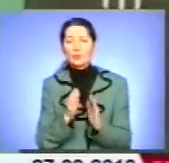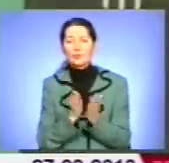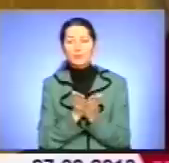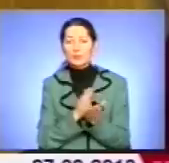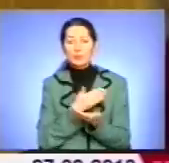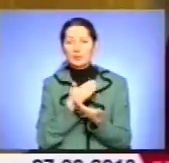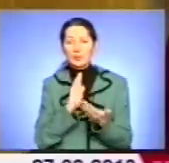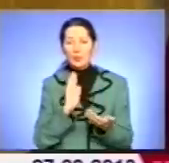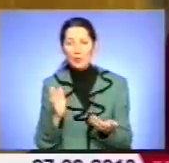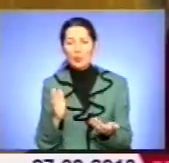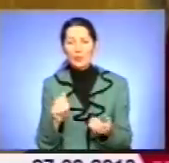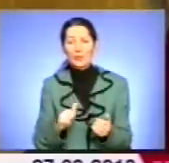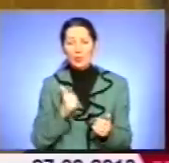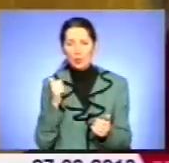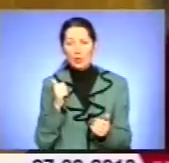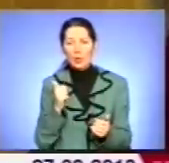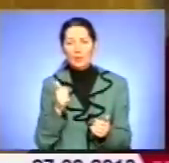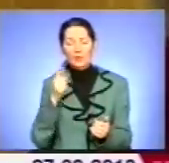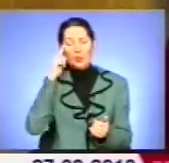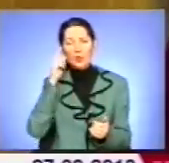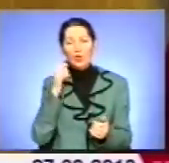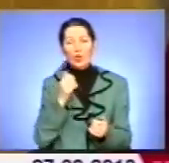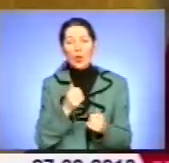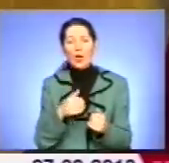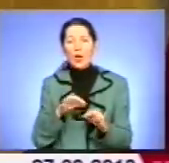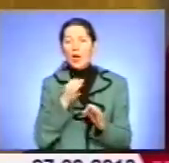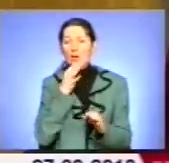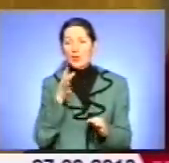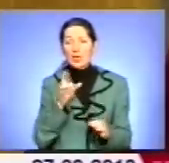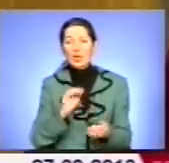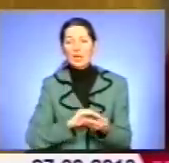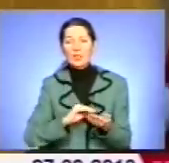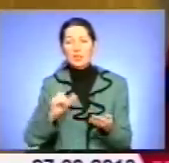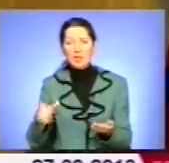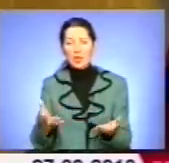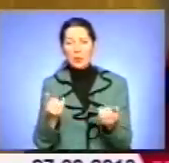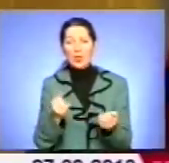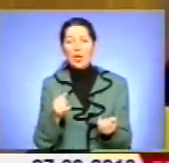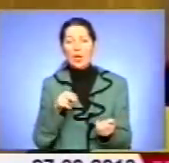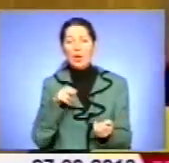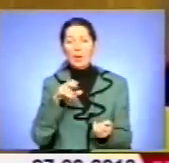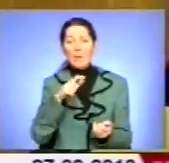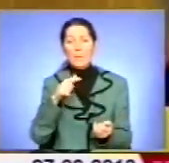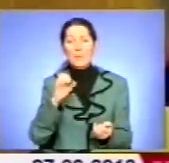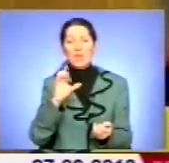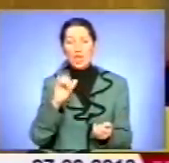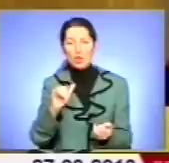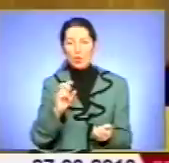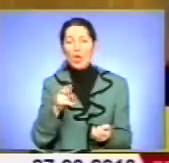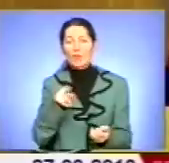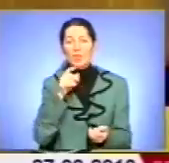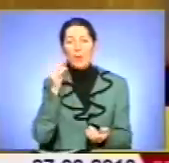потрапляв. Я думаю, що як всякий режисер бере кожну п'єсу по тому, як він мислить, що він